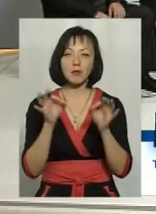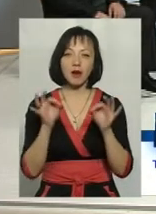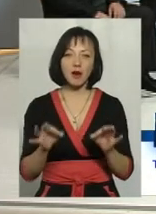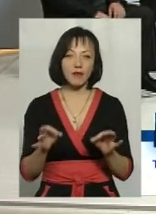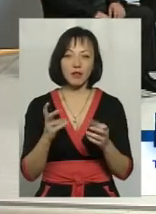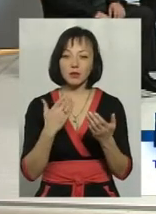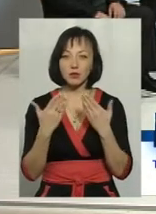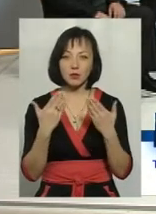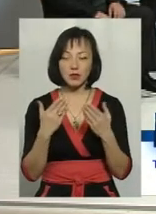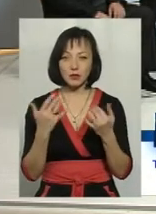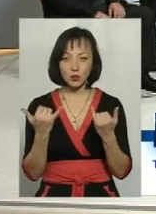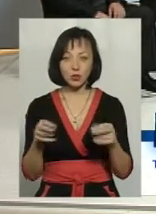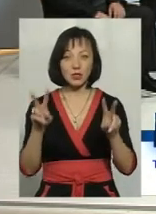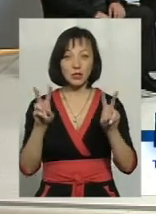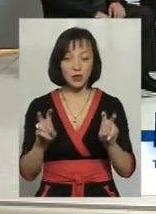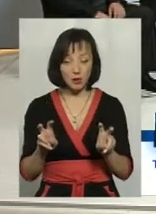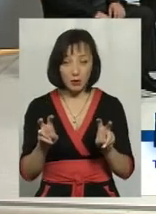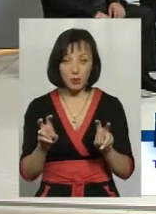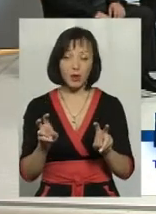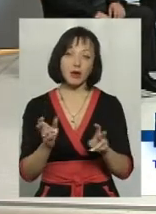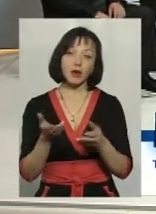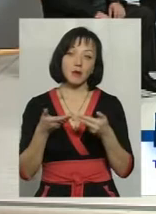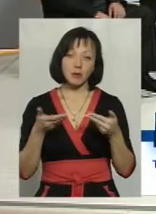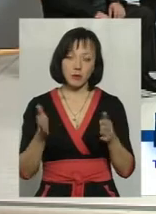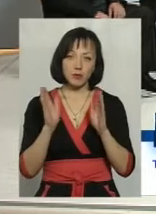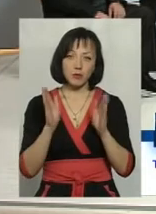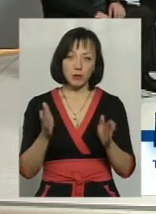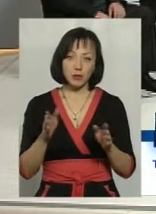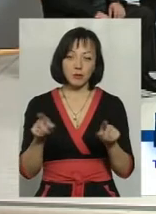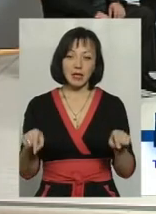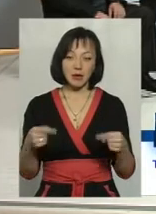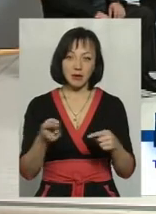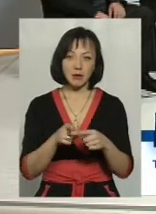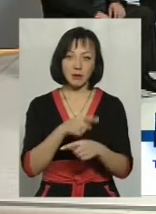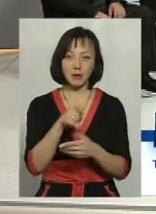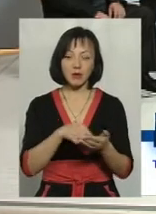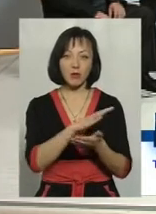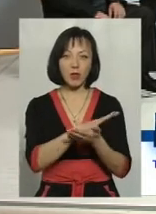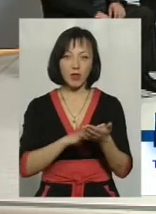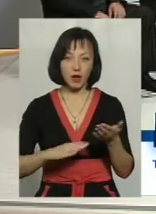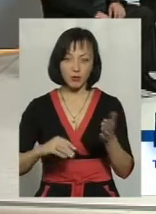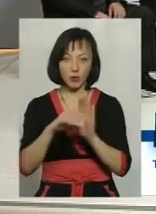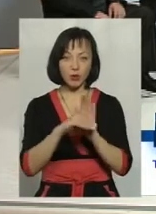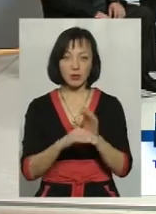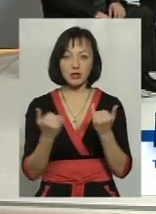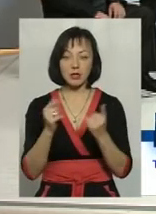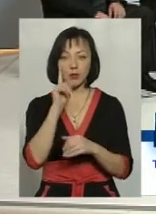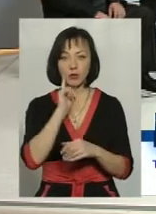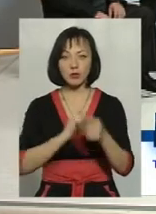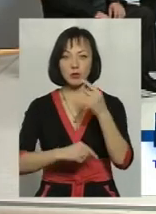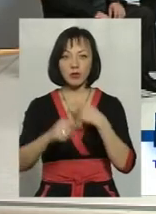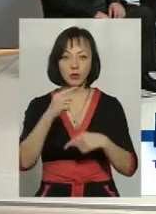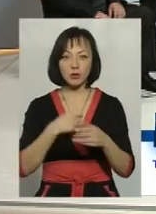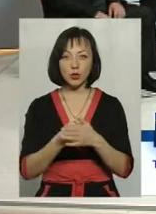не стосується напряму сьогоднішнього ефіру. Ми будемо піднімати його у подальших ефірах. А зараз поки що повернемося